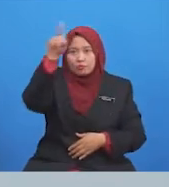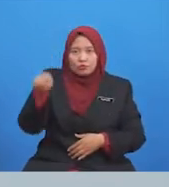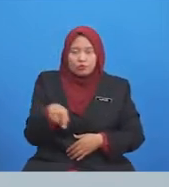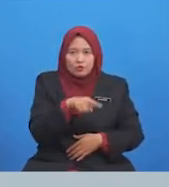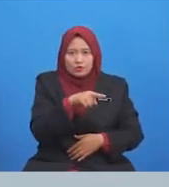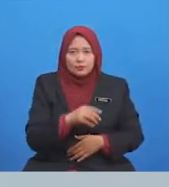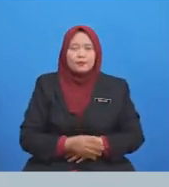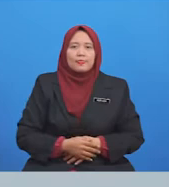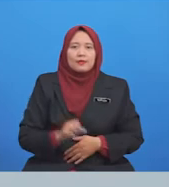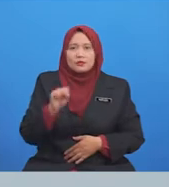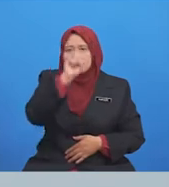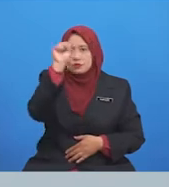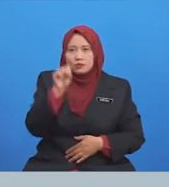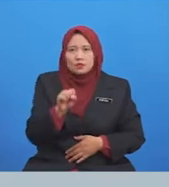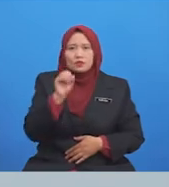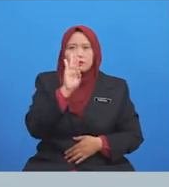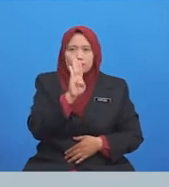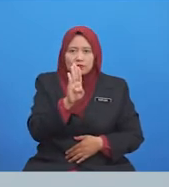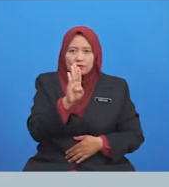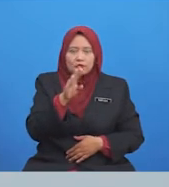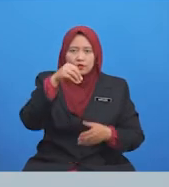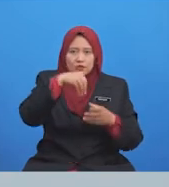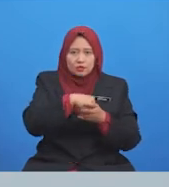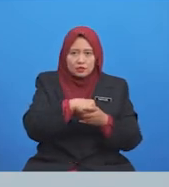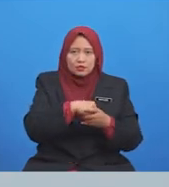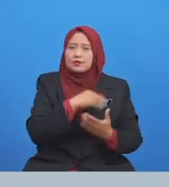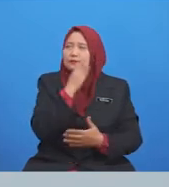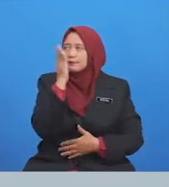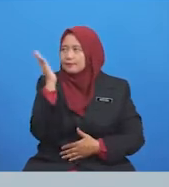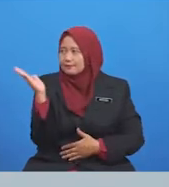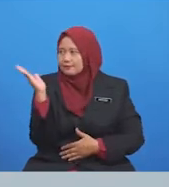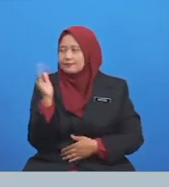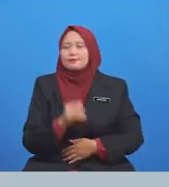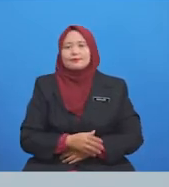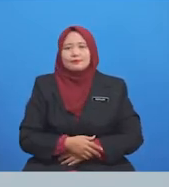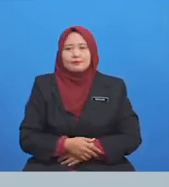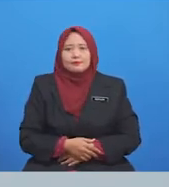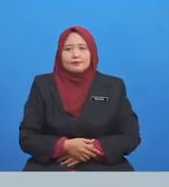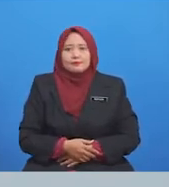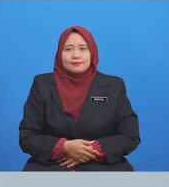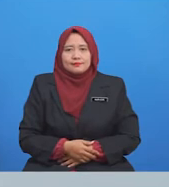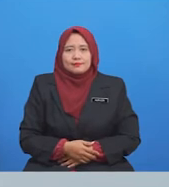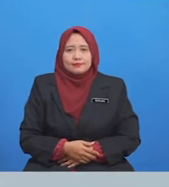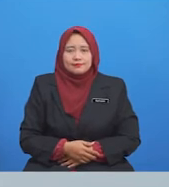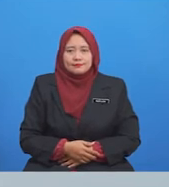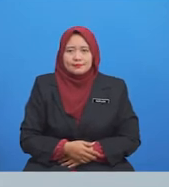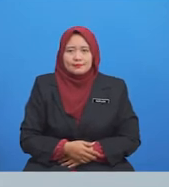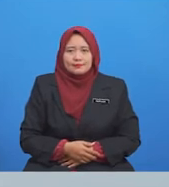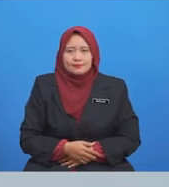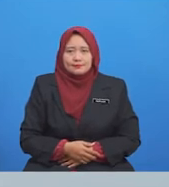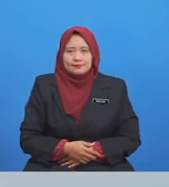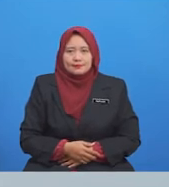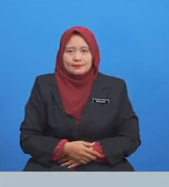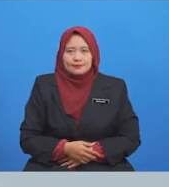B pula adalah seperti di paparan. Bagi sisi empat kitaran KQPN,